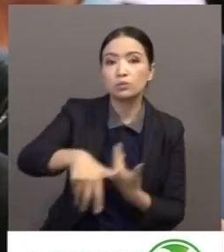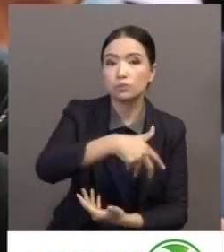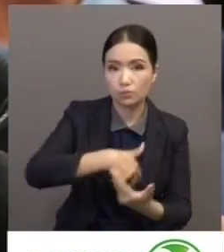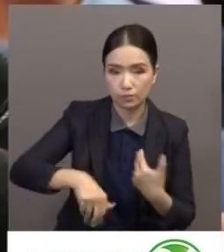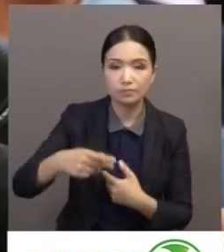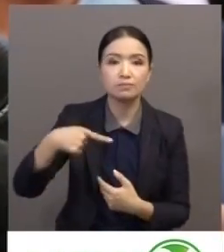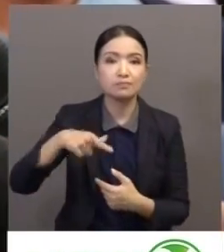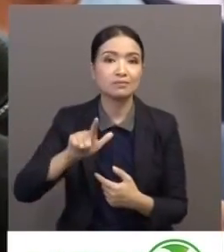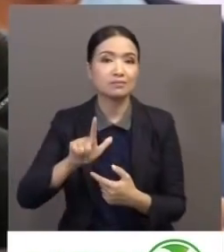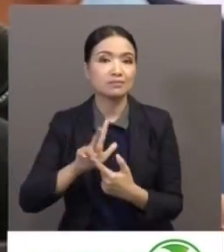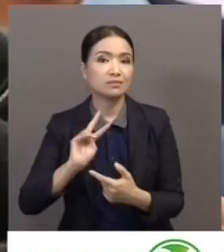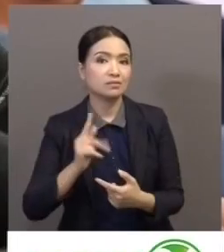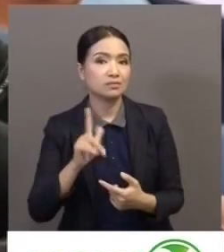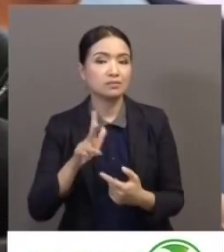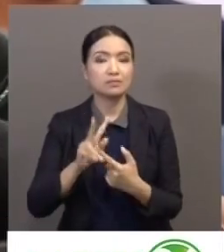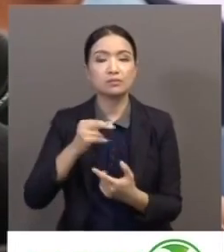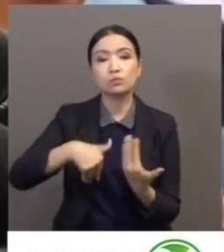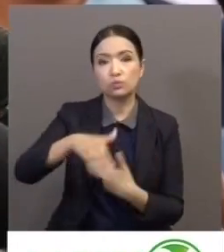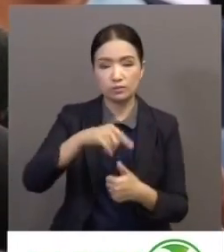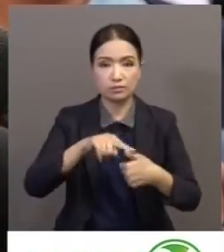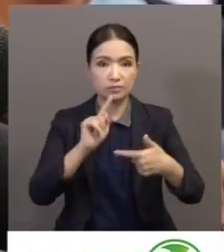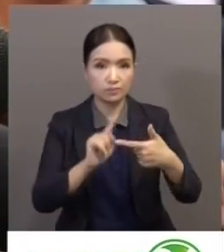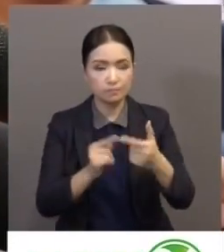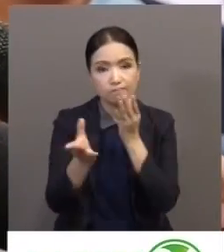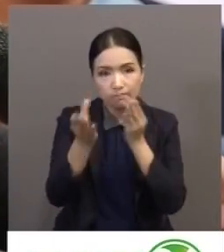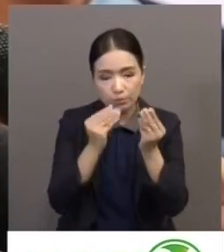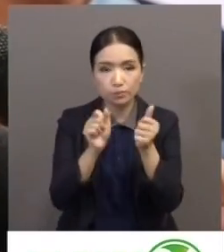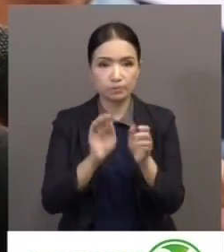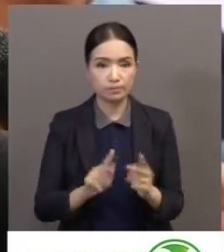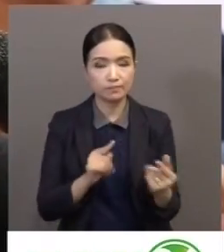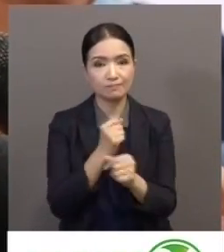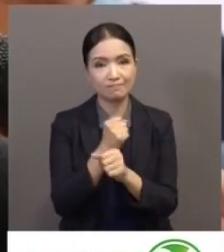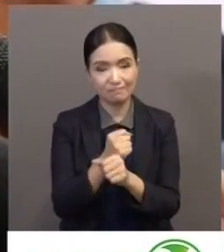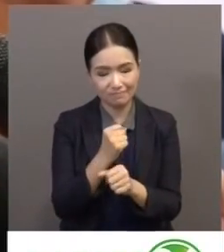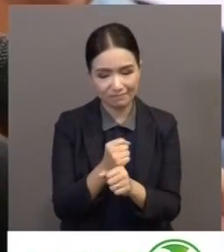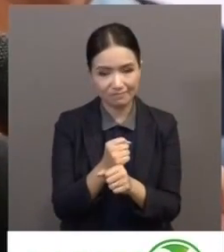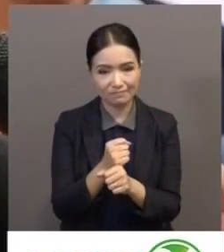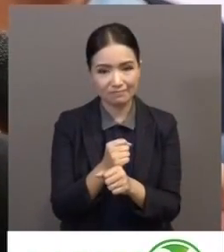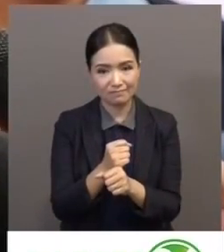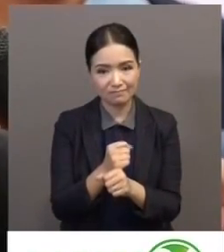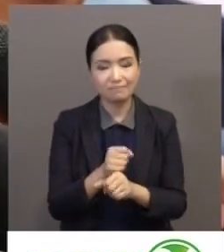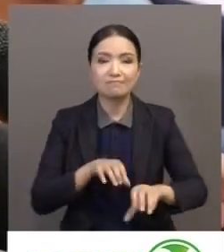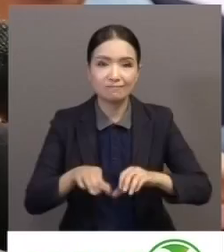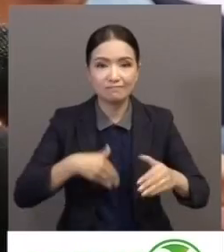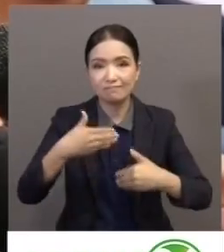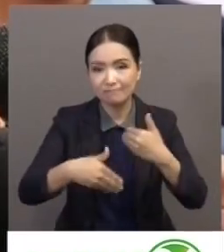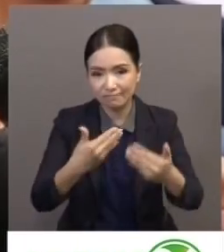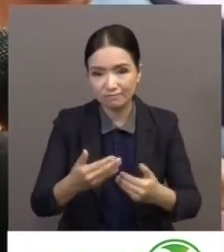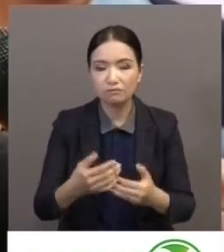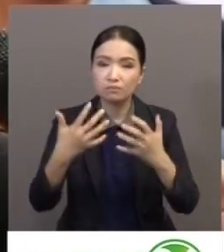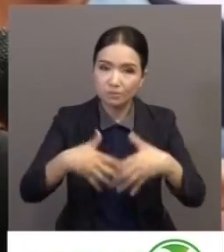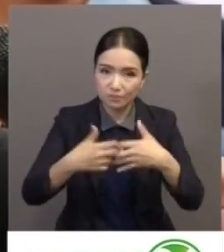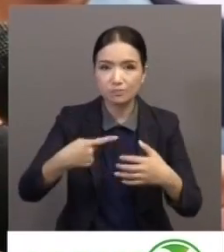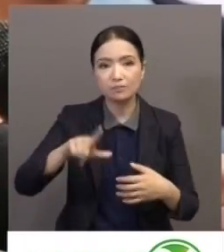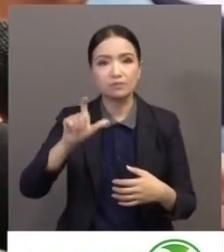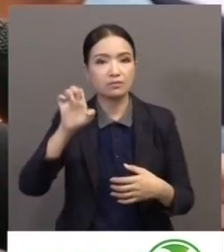นะครับอย่างที่2ก็คงจะเป็นการเรียนรู้รูปแบบในการทำงานแล้วก็การดำเนินการผลิตไฟฟ้